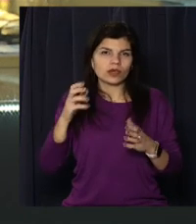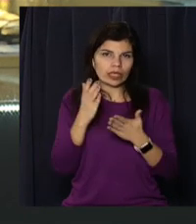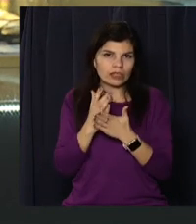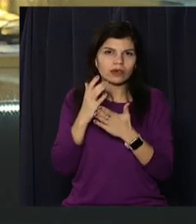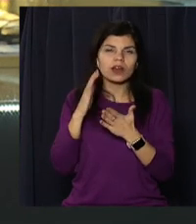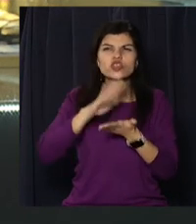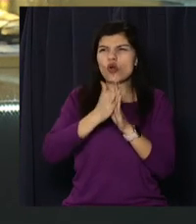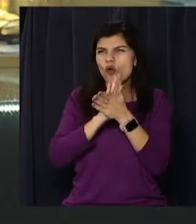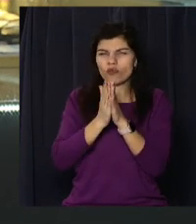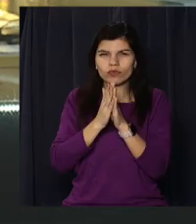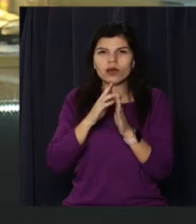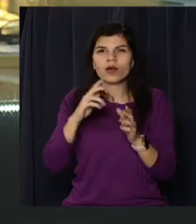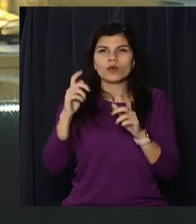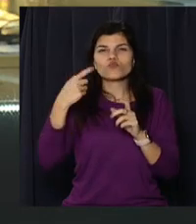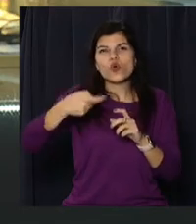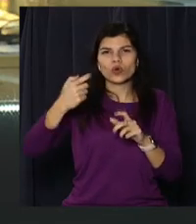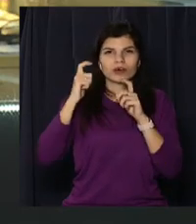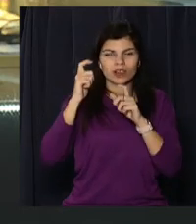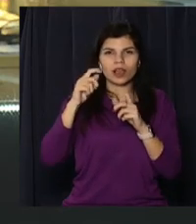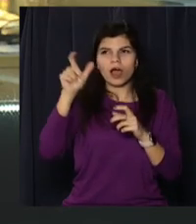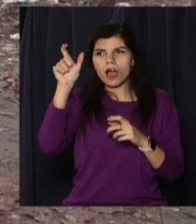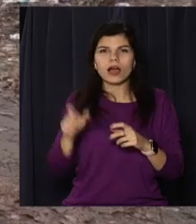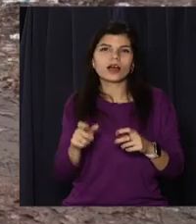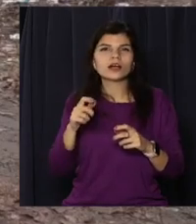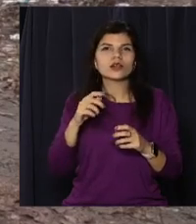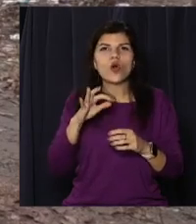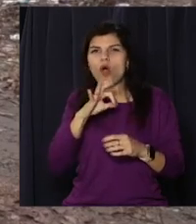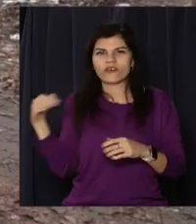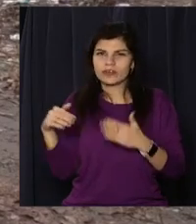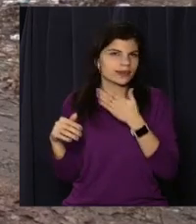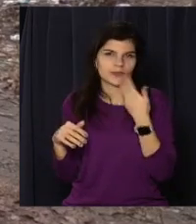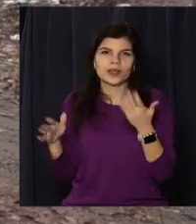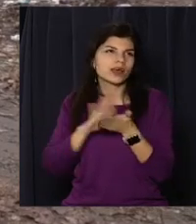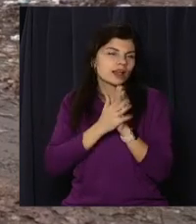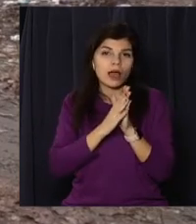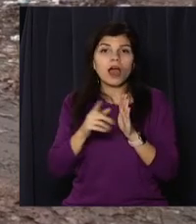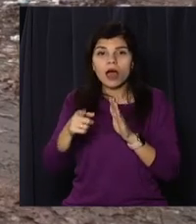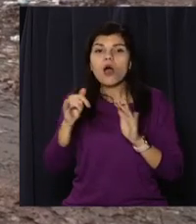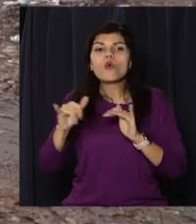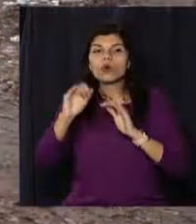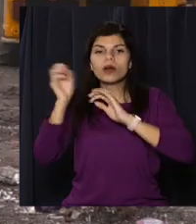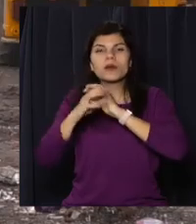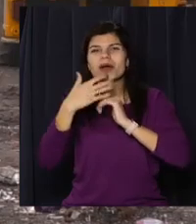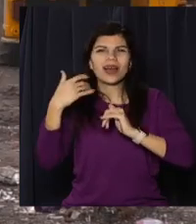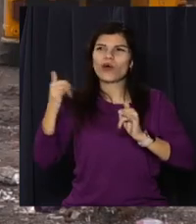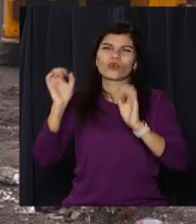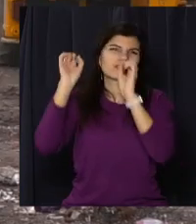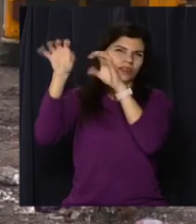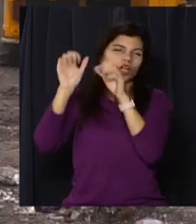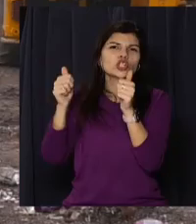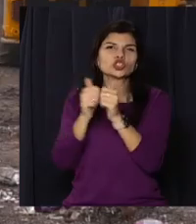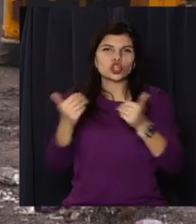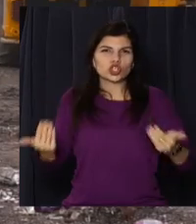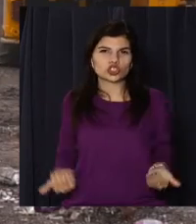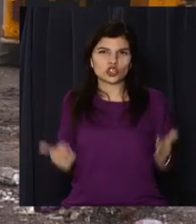які укладають договори на вивезення сміття з мешканцями. Та аби не платити за захоронення відходів, скидають непотріб біля